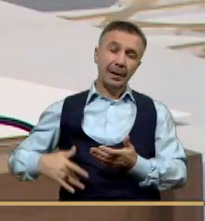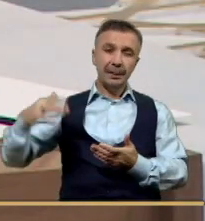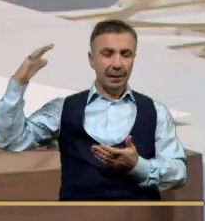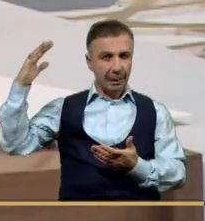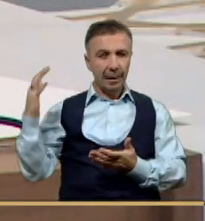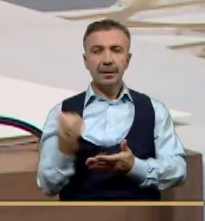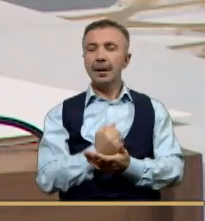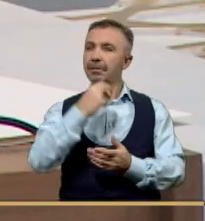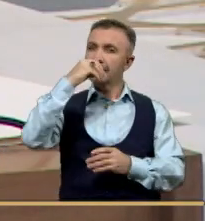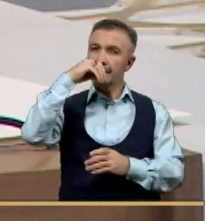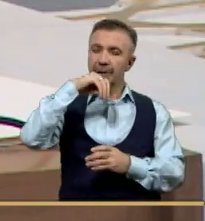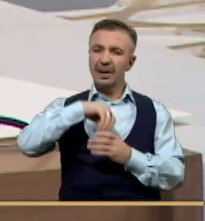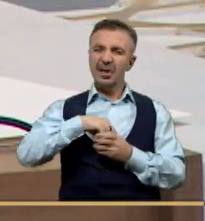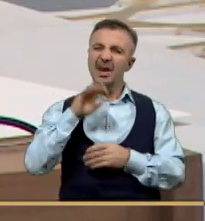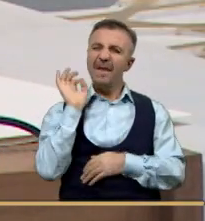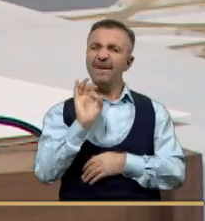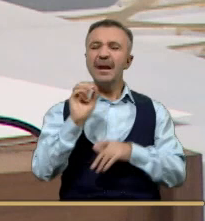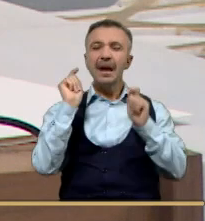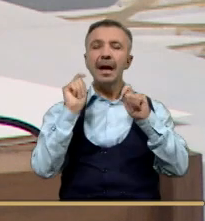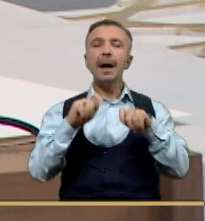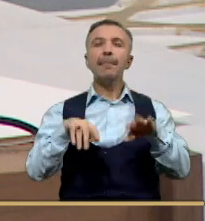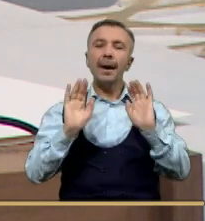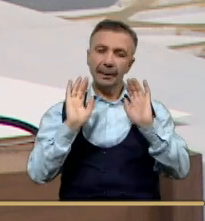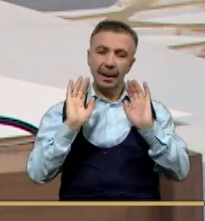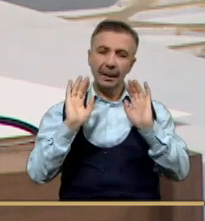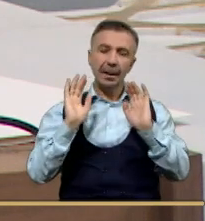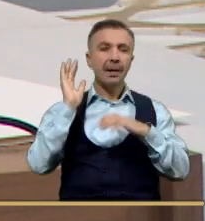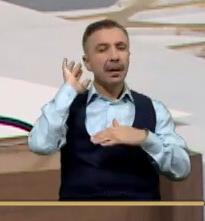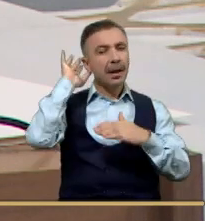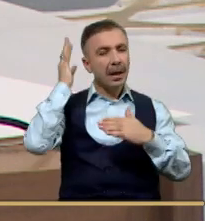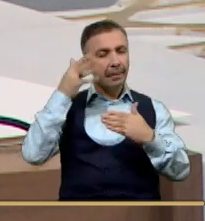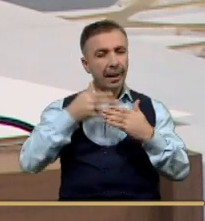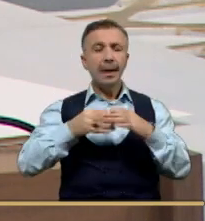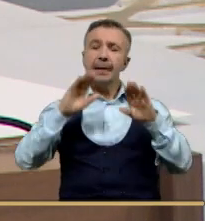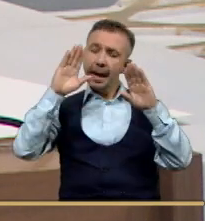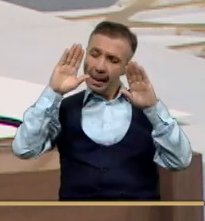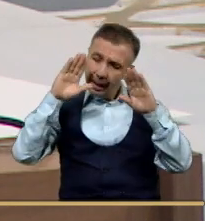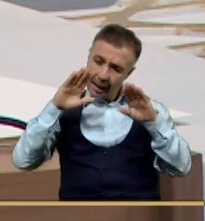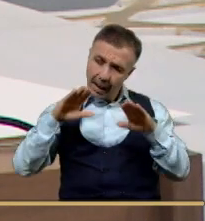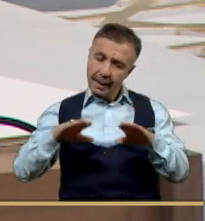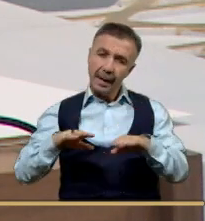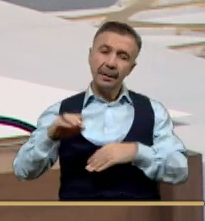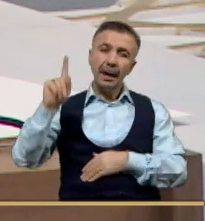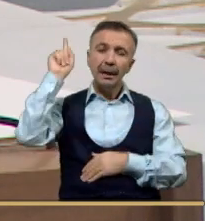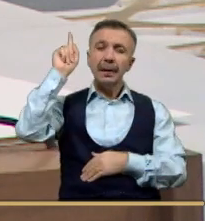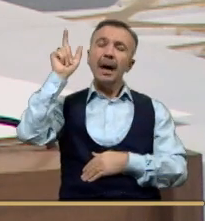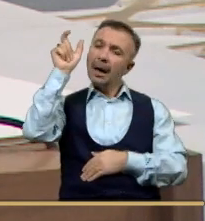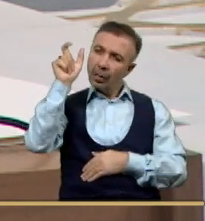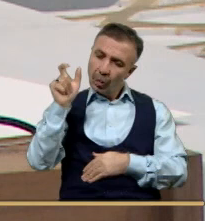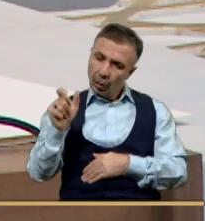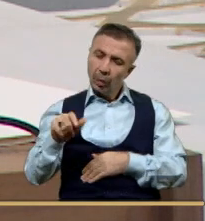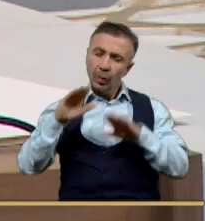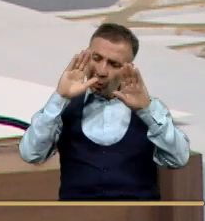gözeterek, hile yapmayarak ibadet eden, Allah'a kulluk